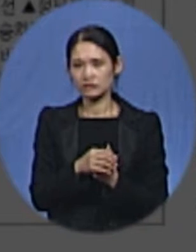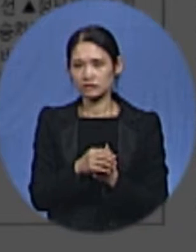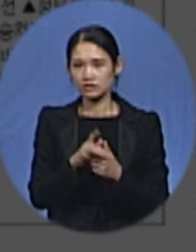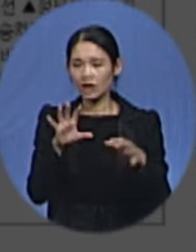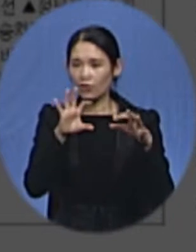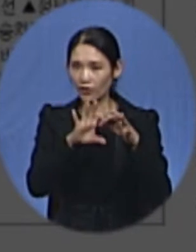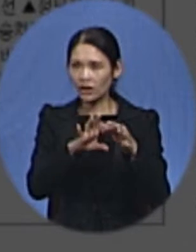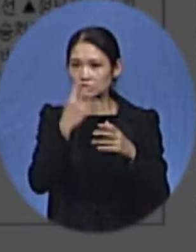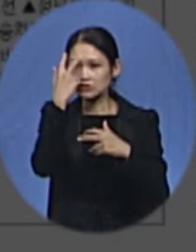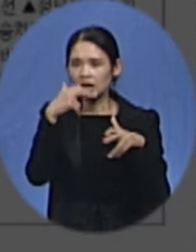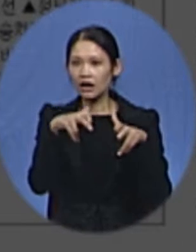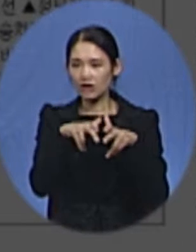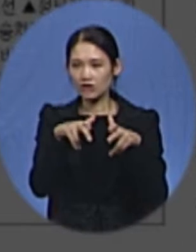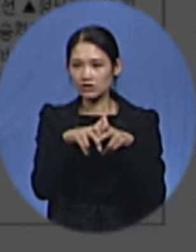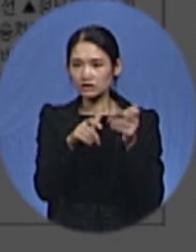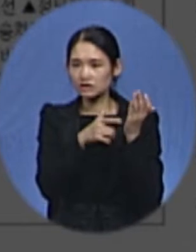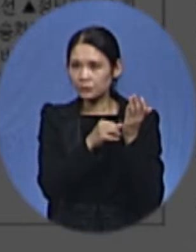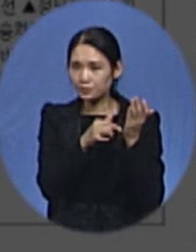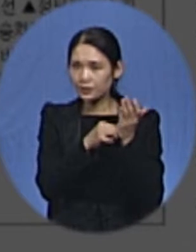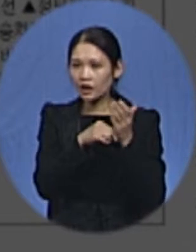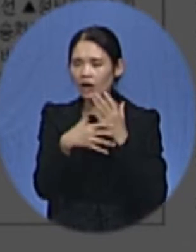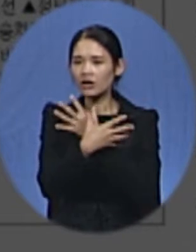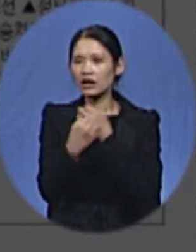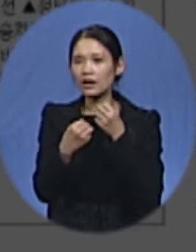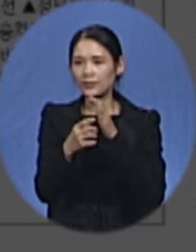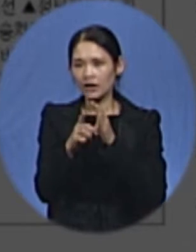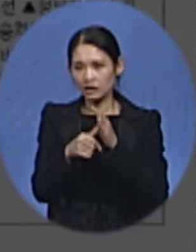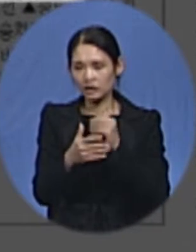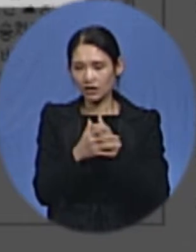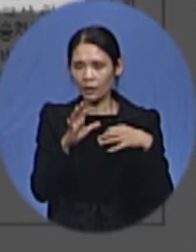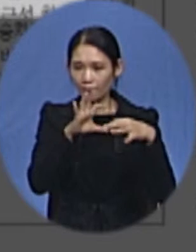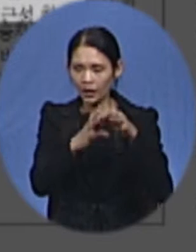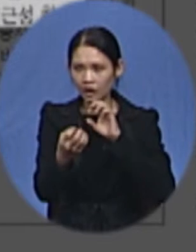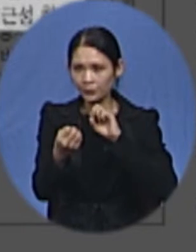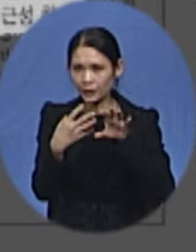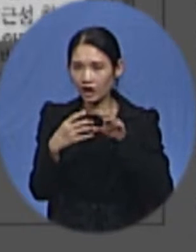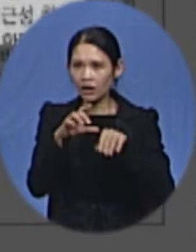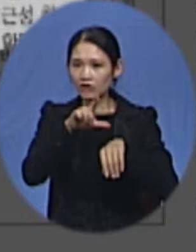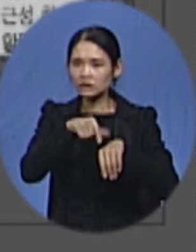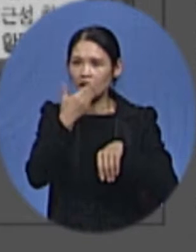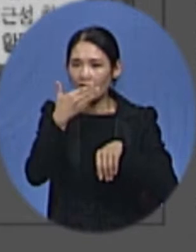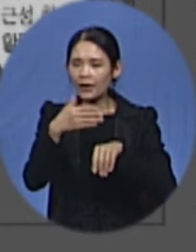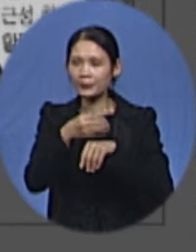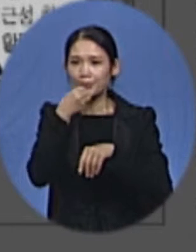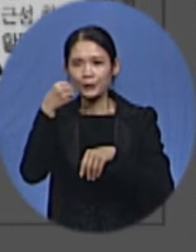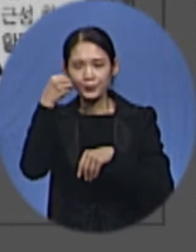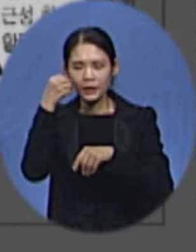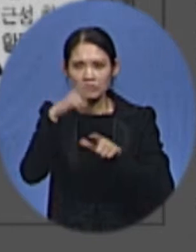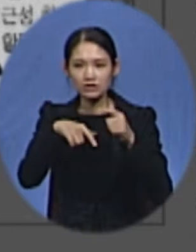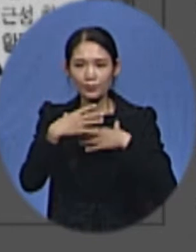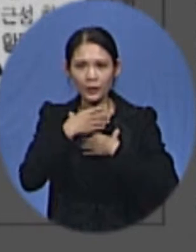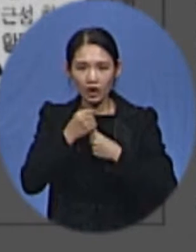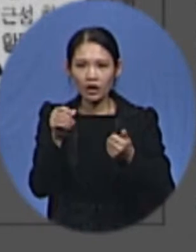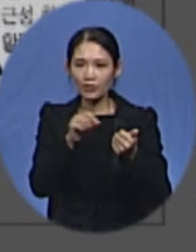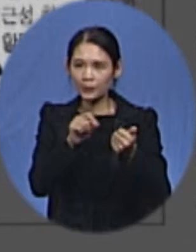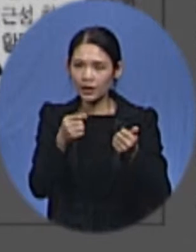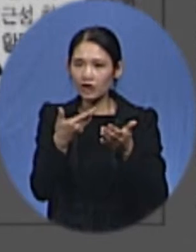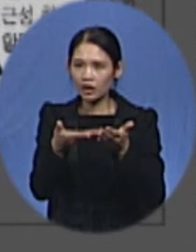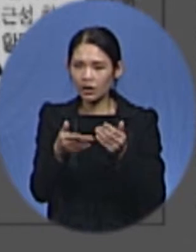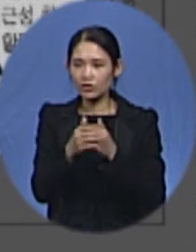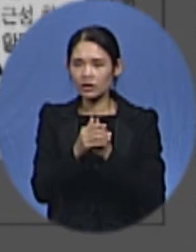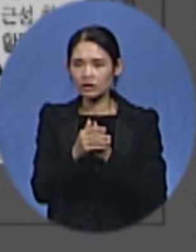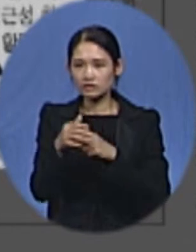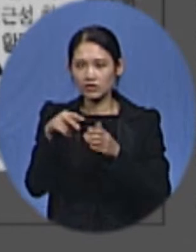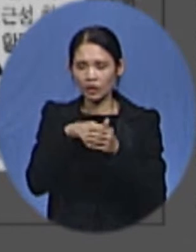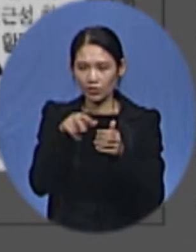이에 시각장애인에게는 승차권 예매 시 반응 시간 제한 폐지와 홈페이지 접근성 개선, 정보 접근성